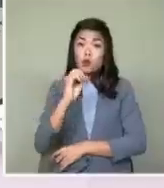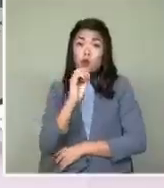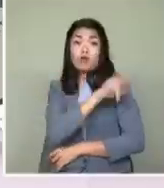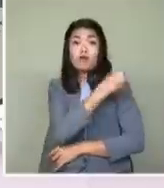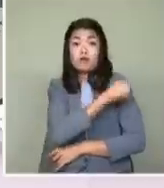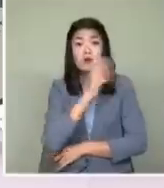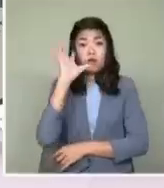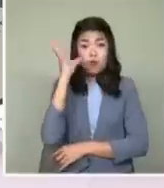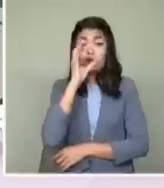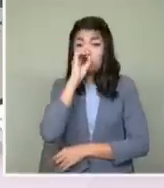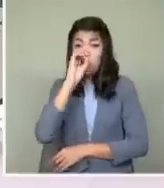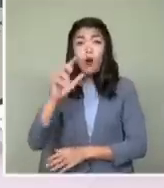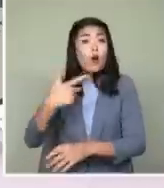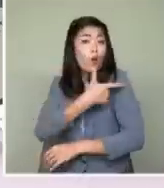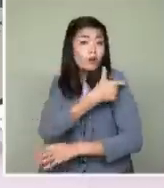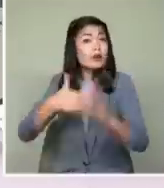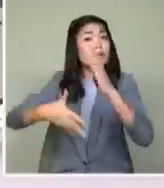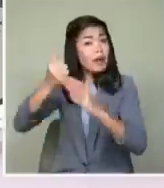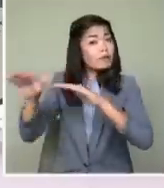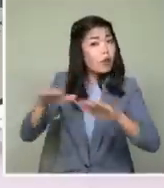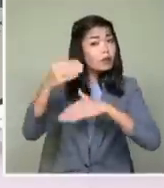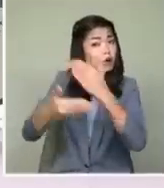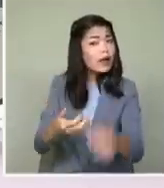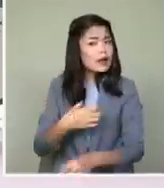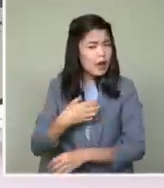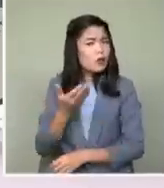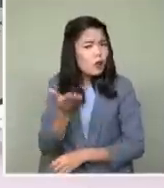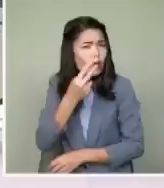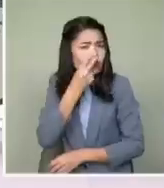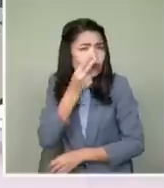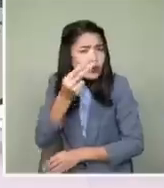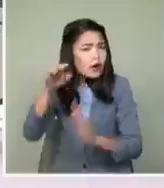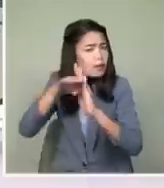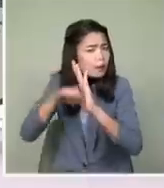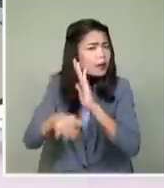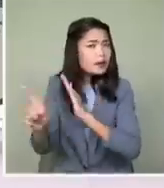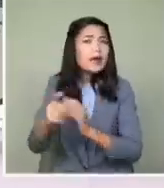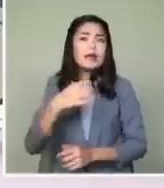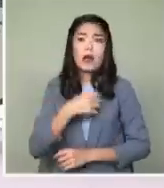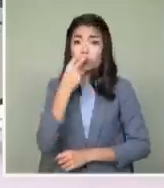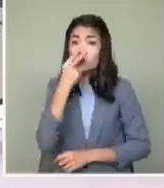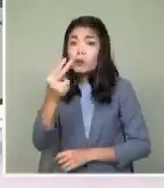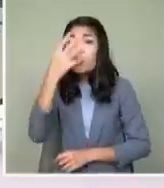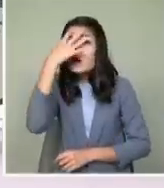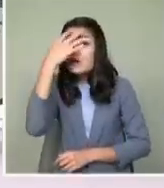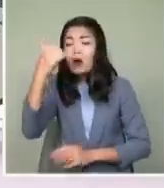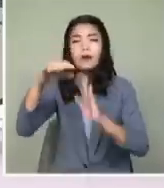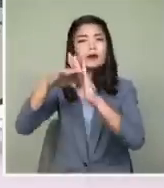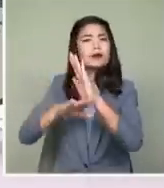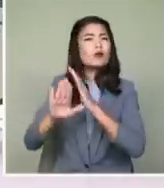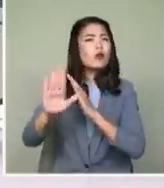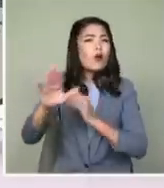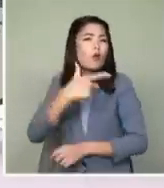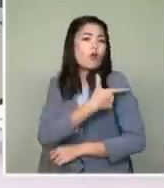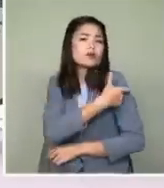แล้วเตรียมที่จะจำหน่ายให้กับประเทศอื่นๆขอดูหน่อยได้ไหมว่ารายละเอียดของวัคซีนนี้เป็นอย่างไรบ้างนะคะเพราะว่ามองว่ารายละเอียดของวัคซีนที่มี